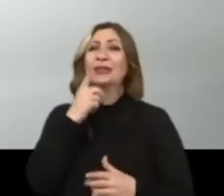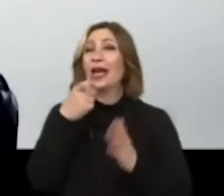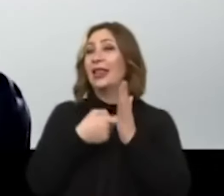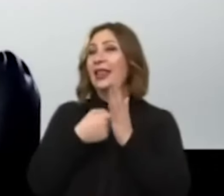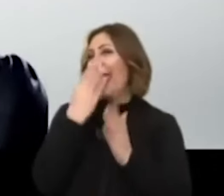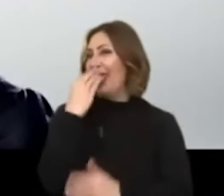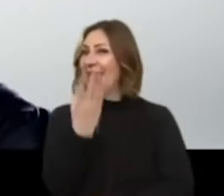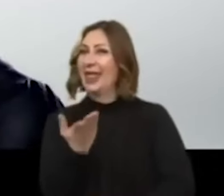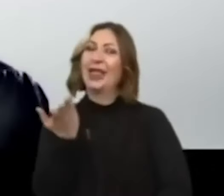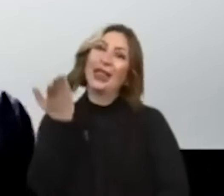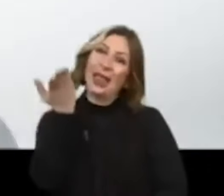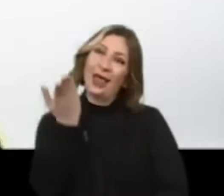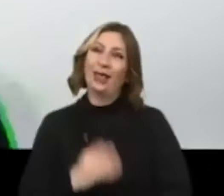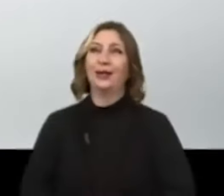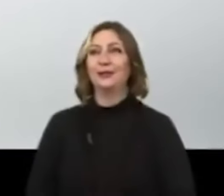senin adın.